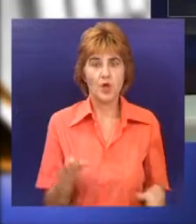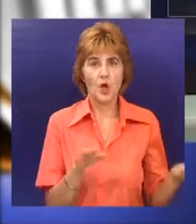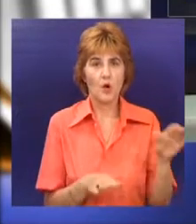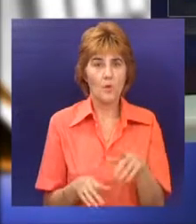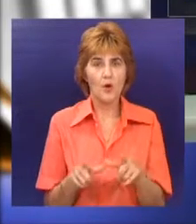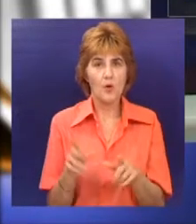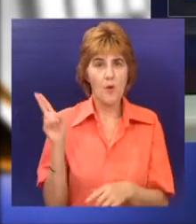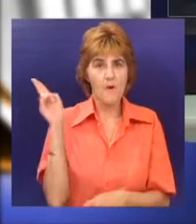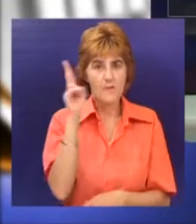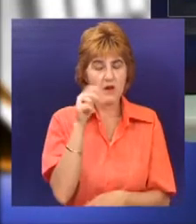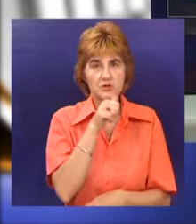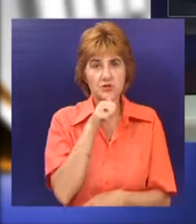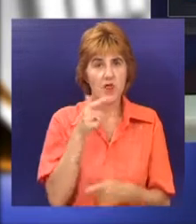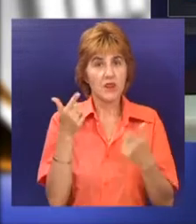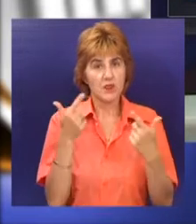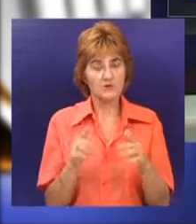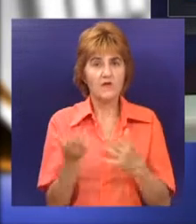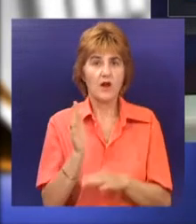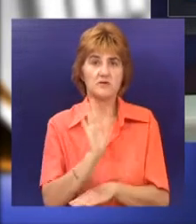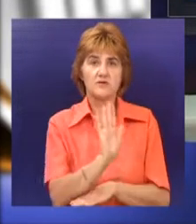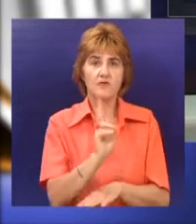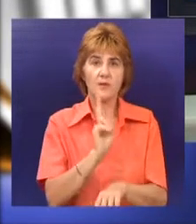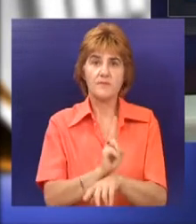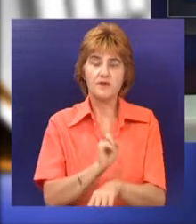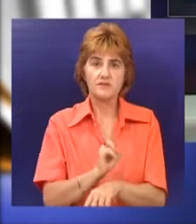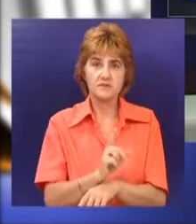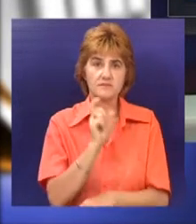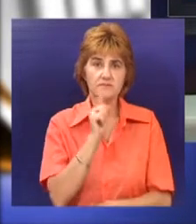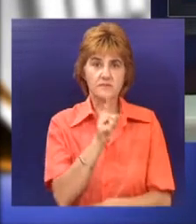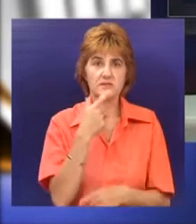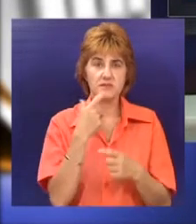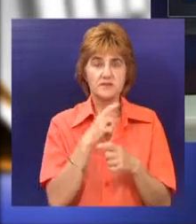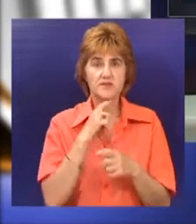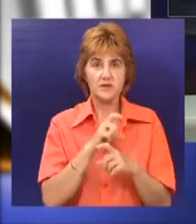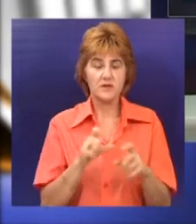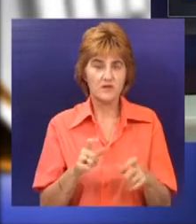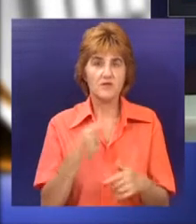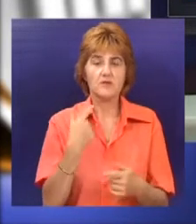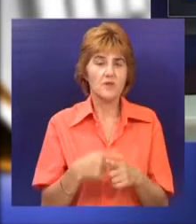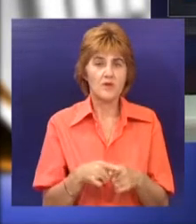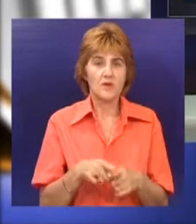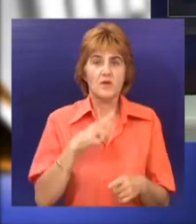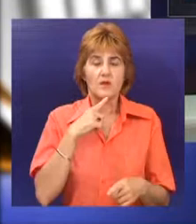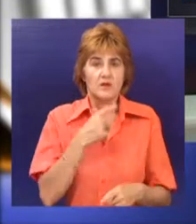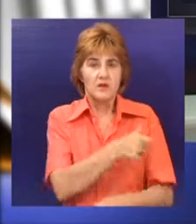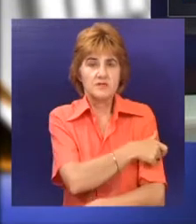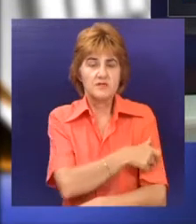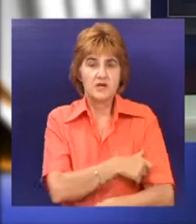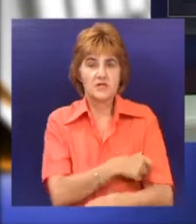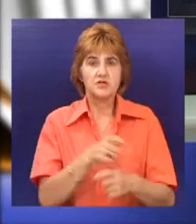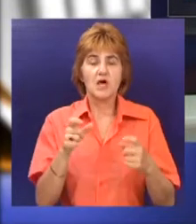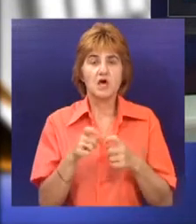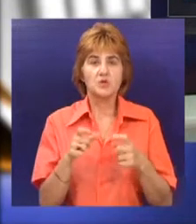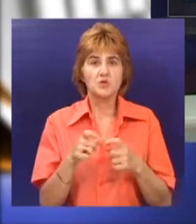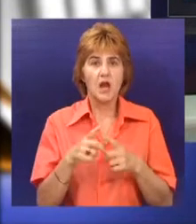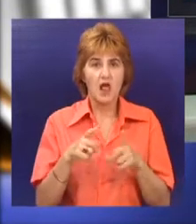Kupanje u Palićkom jezeru je dozvoljeno uz mere opreza, izjavila je članica gradskog veća zadužena za ekologiju i komunalije Suzana